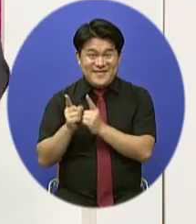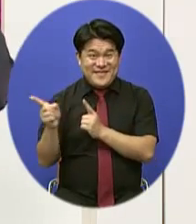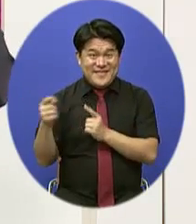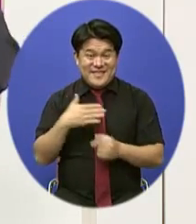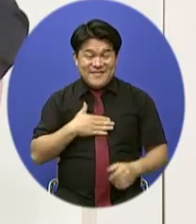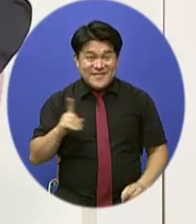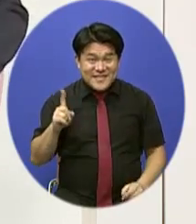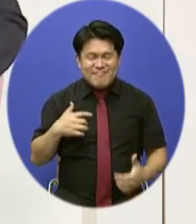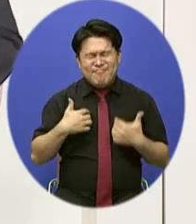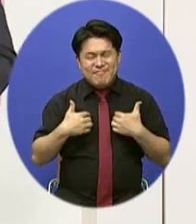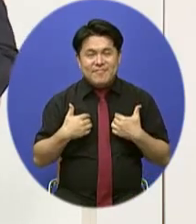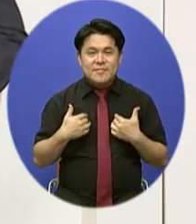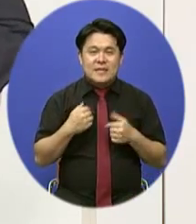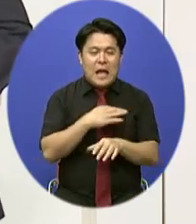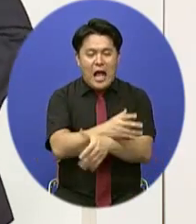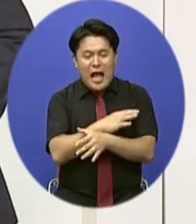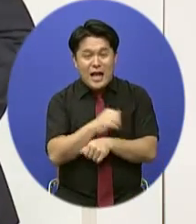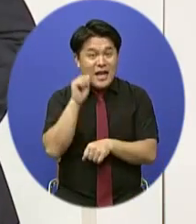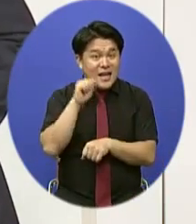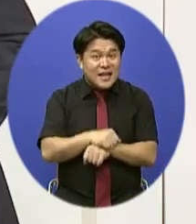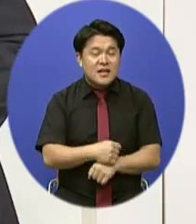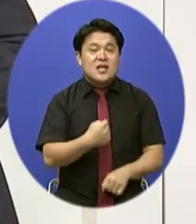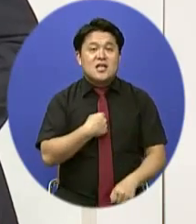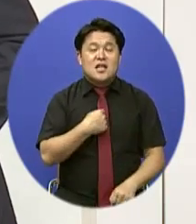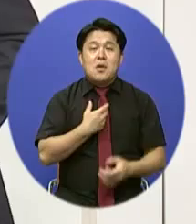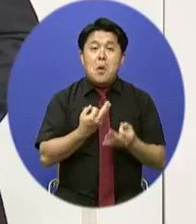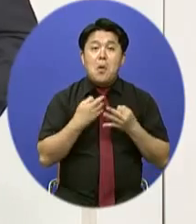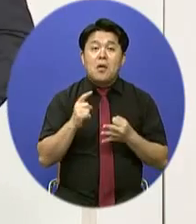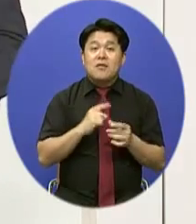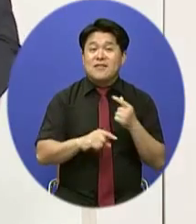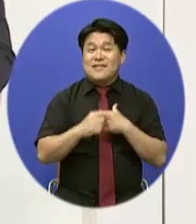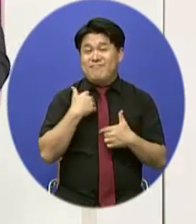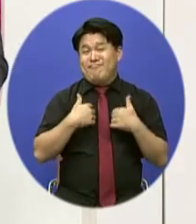까불이 서정호 보니까 어떻습니까요? 더